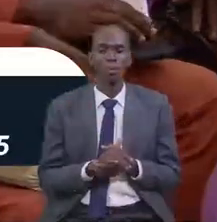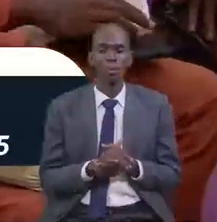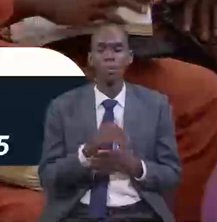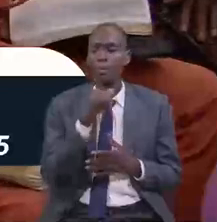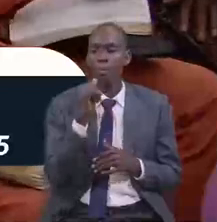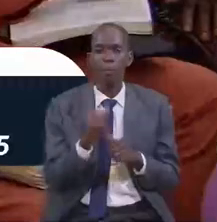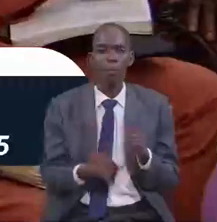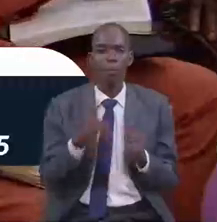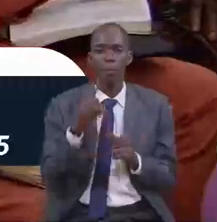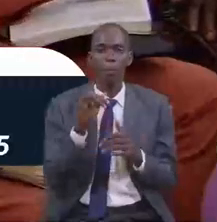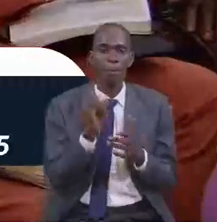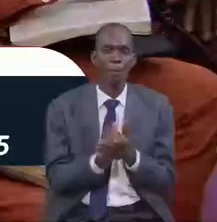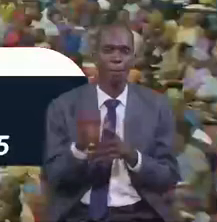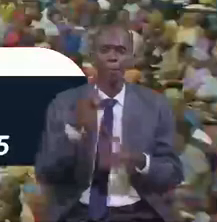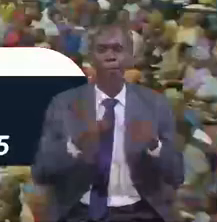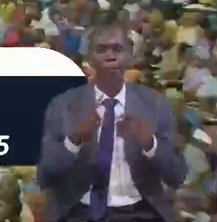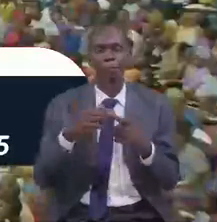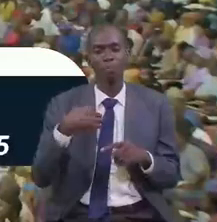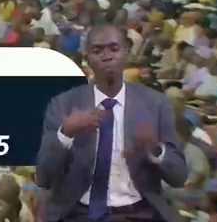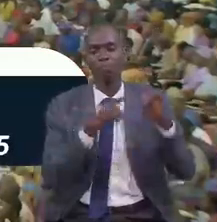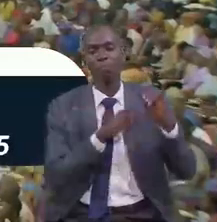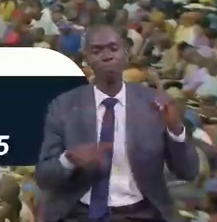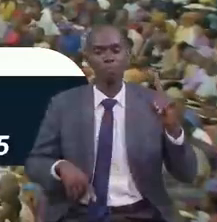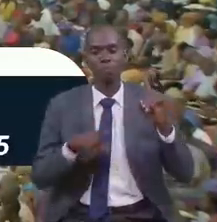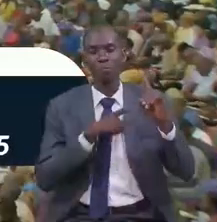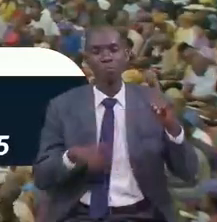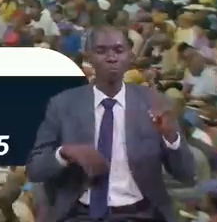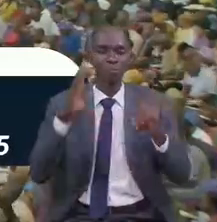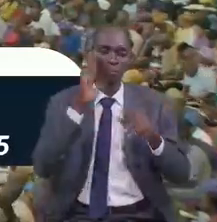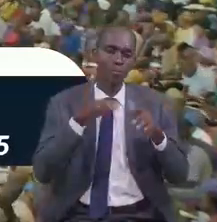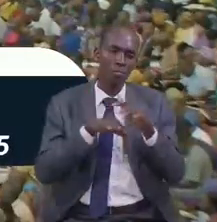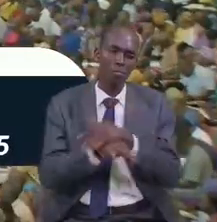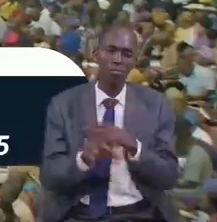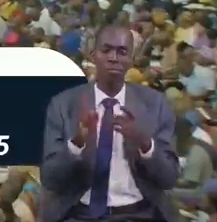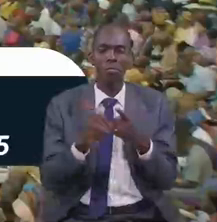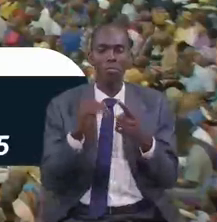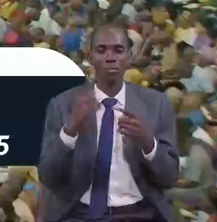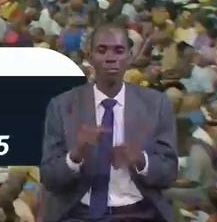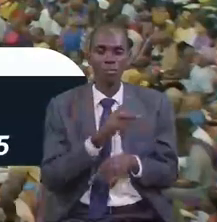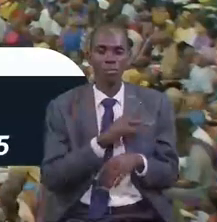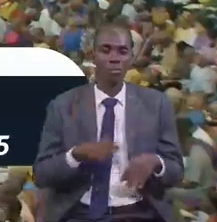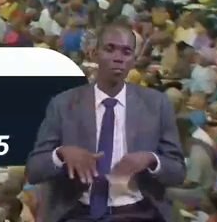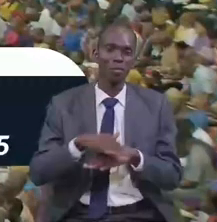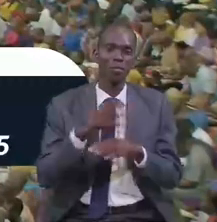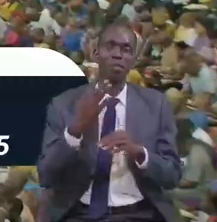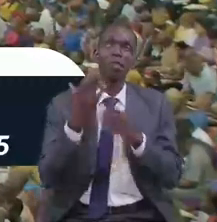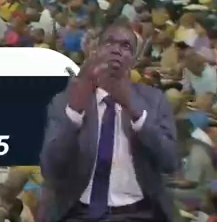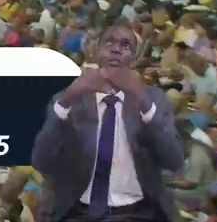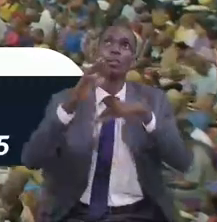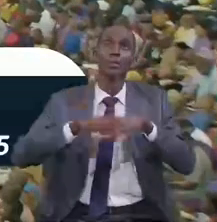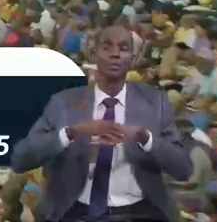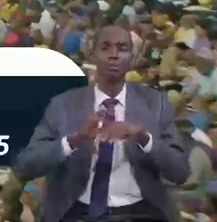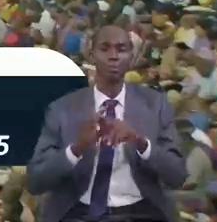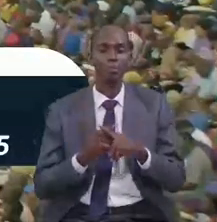Matthieu 7, 21. Ceux qui me disaient Seigneur, Seigneur, n'entreront pas tous dans le royaume des cieux, mais celui-là